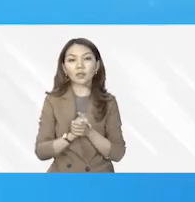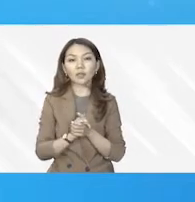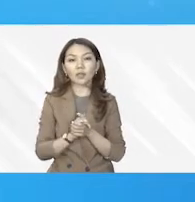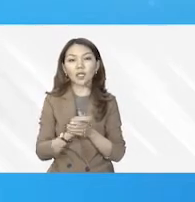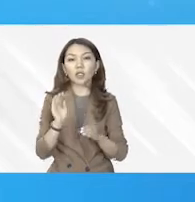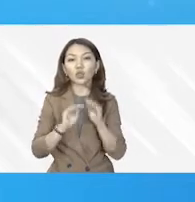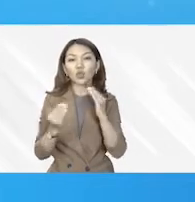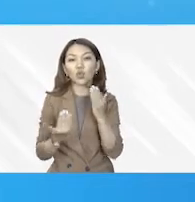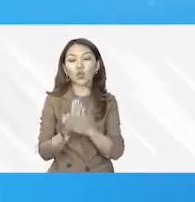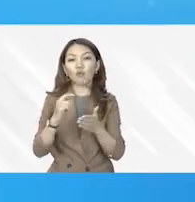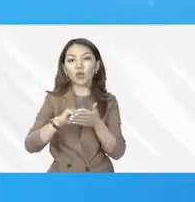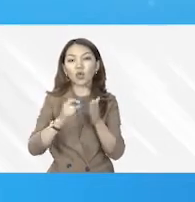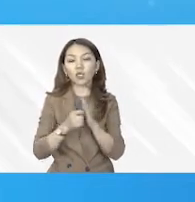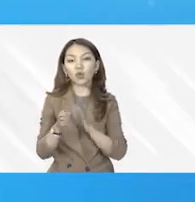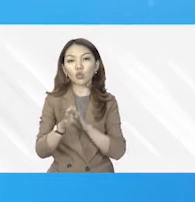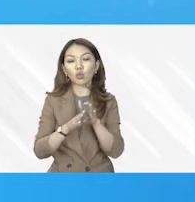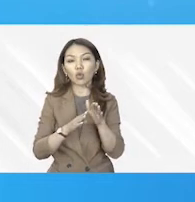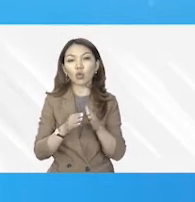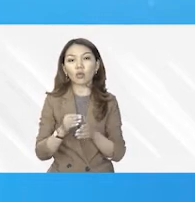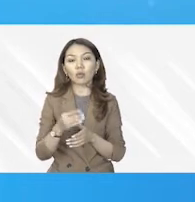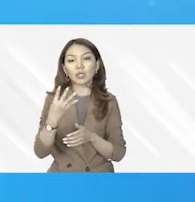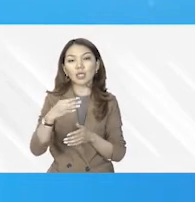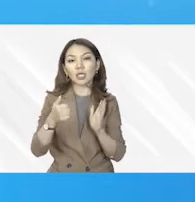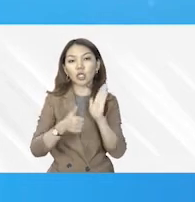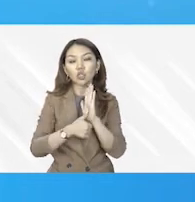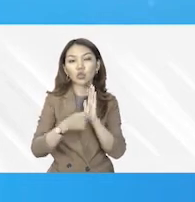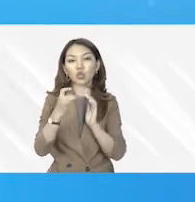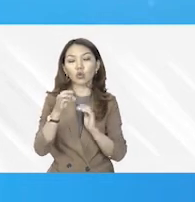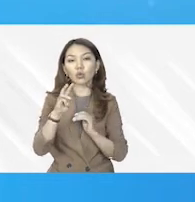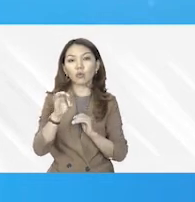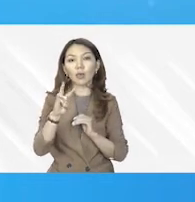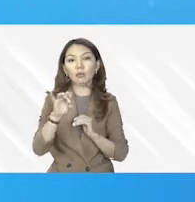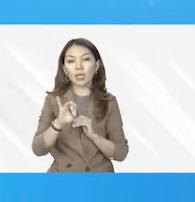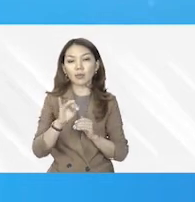клетку с полным набором хромосом – 46 у людей.